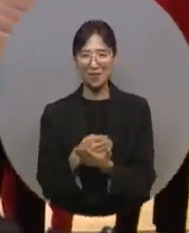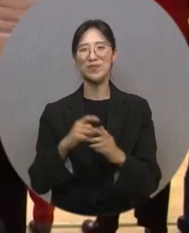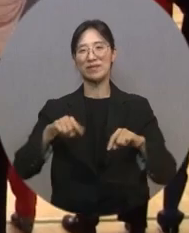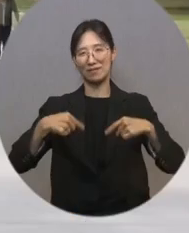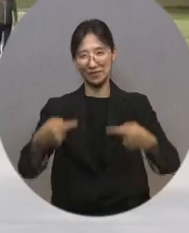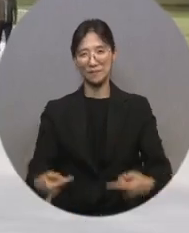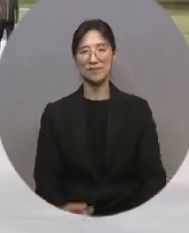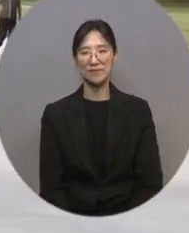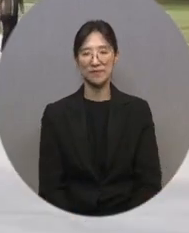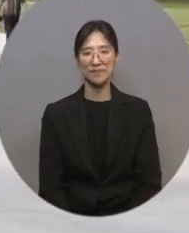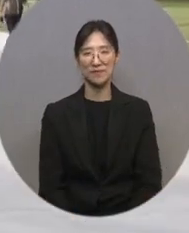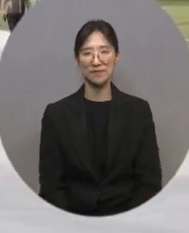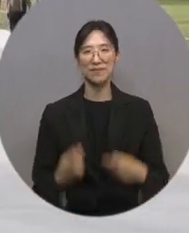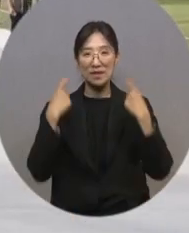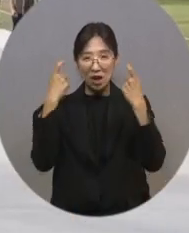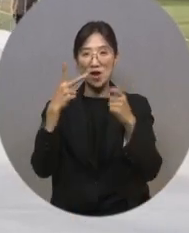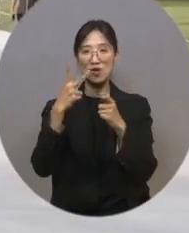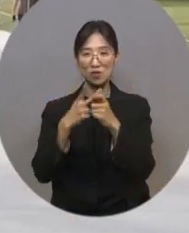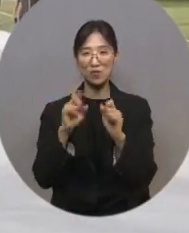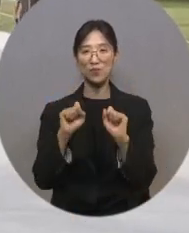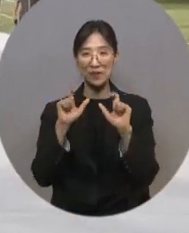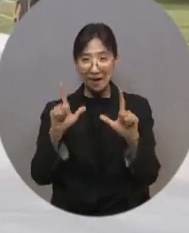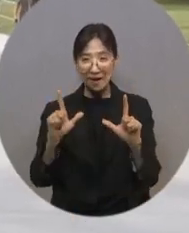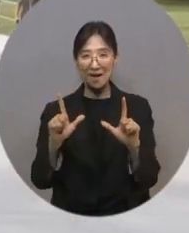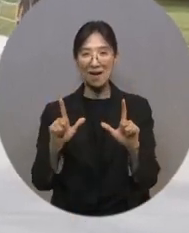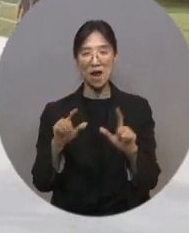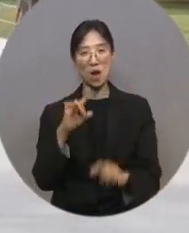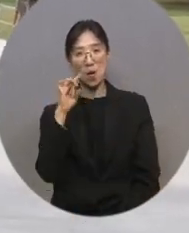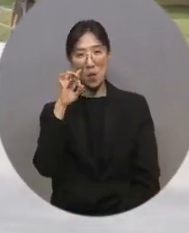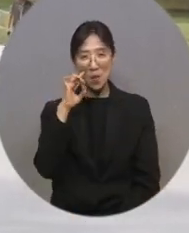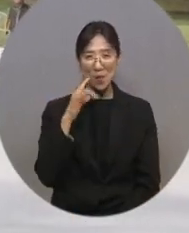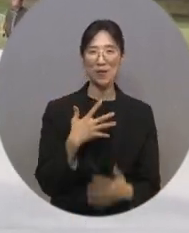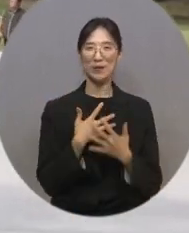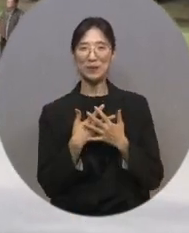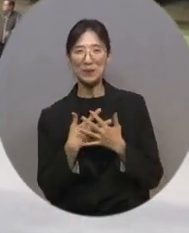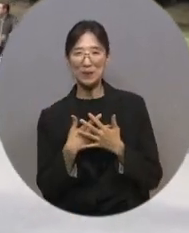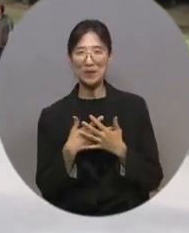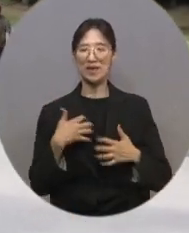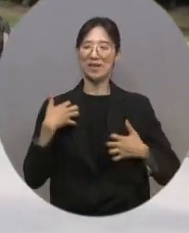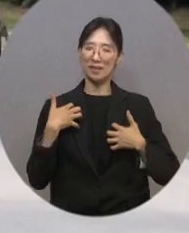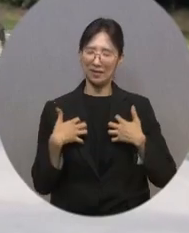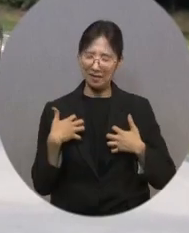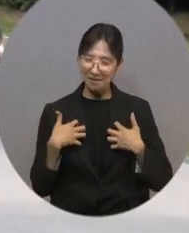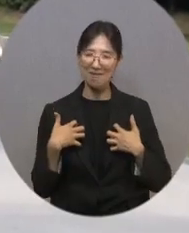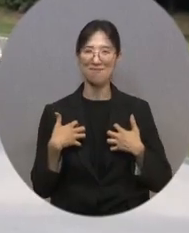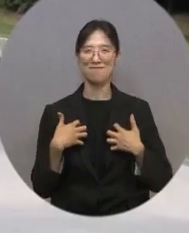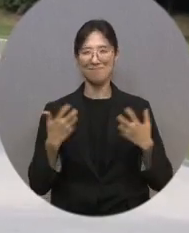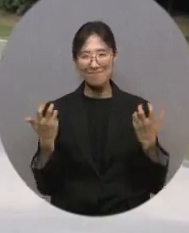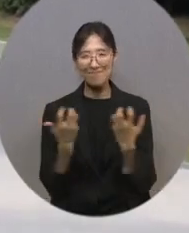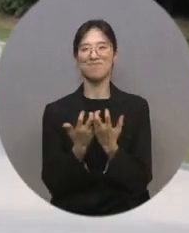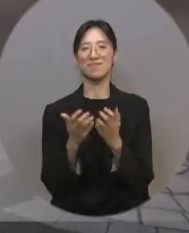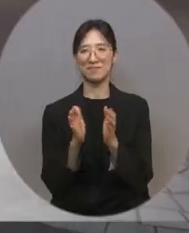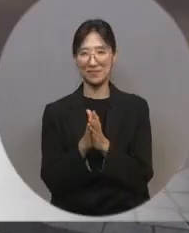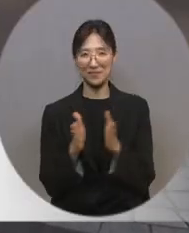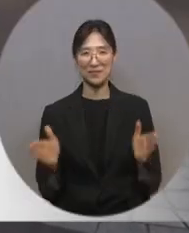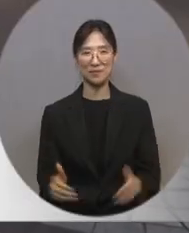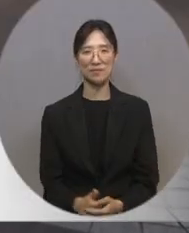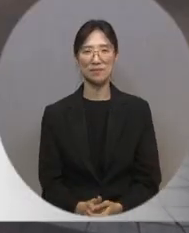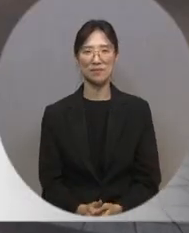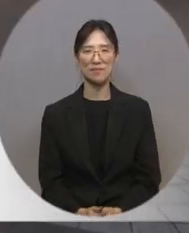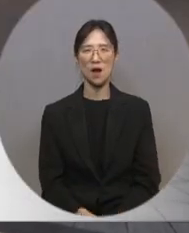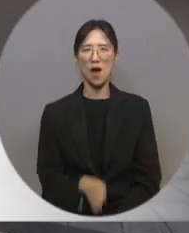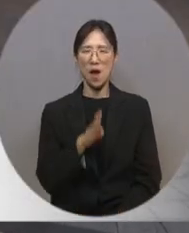참여합니다. 여행 둘째 날도 호기심과 설렘, 즐거움으로 무장하고 시작합니다.